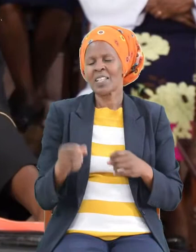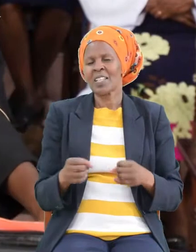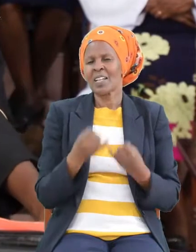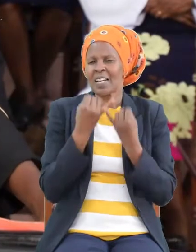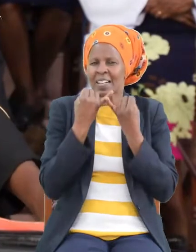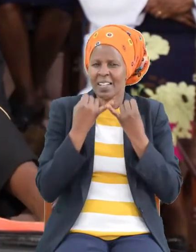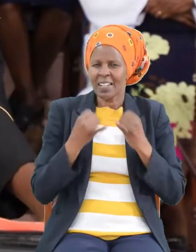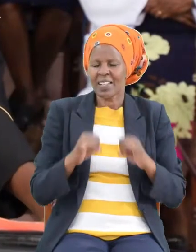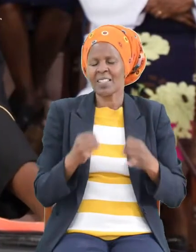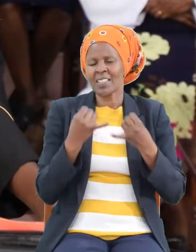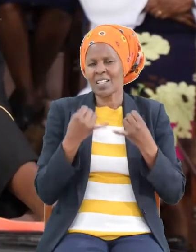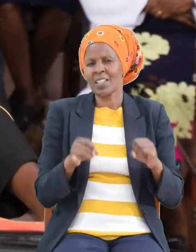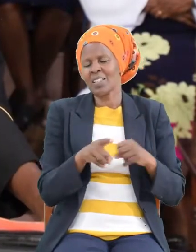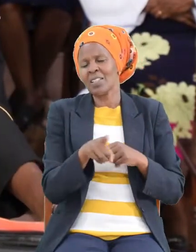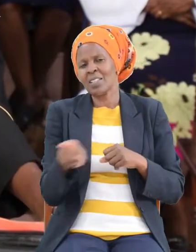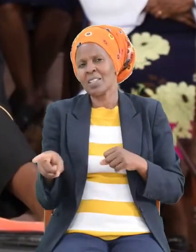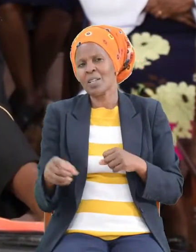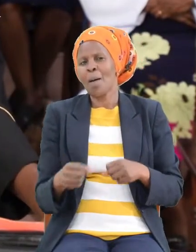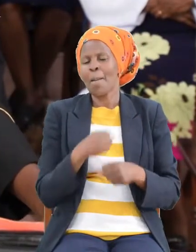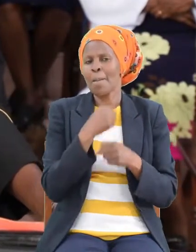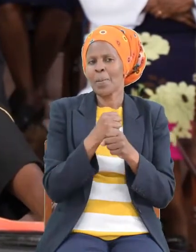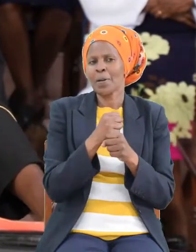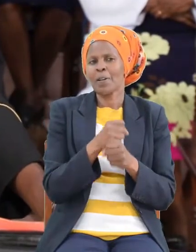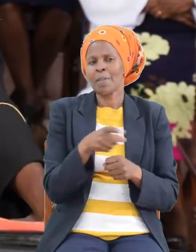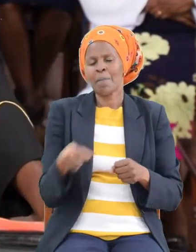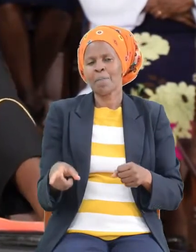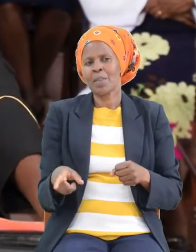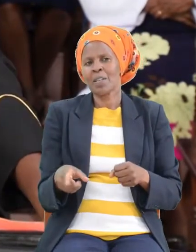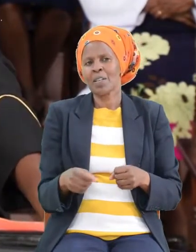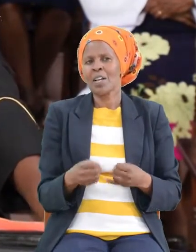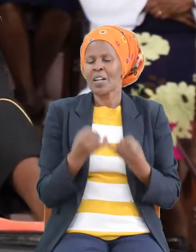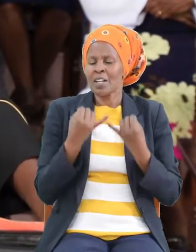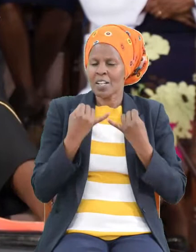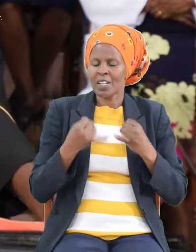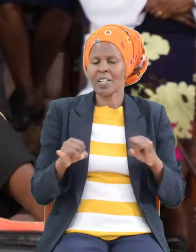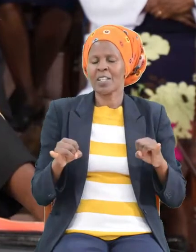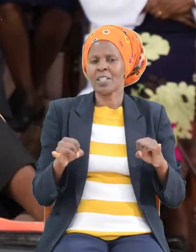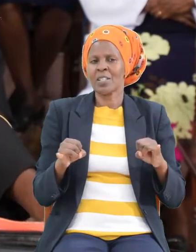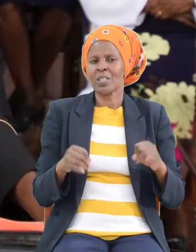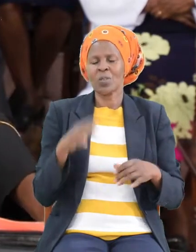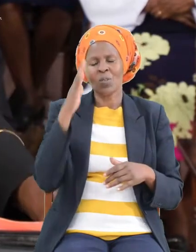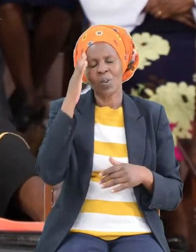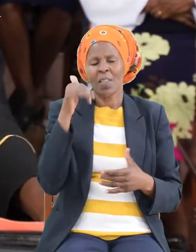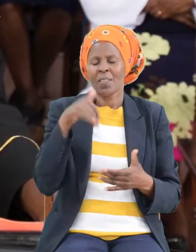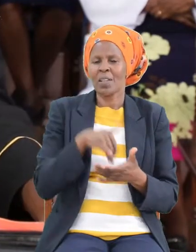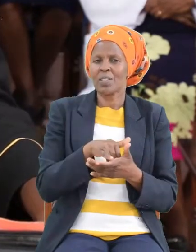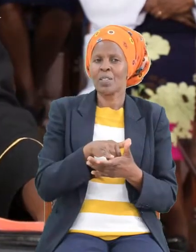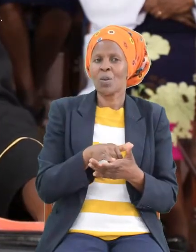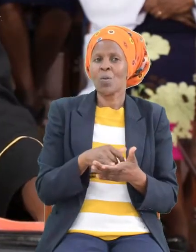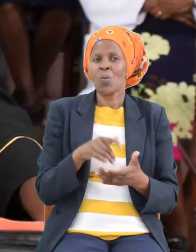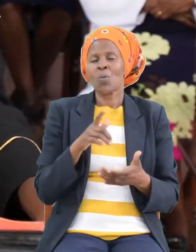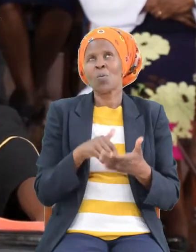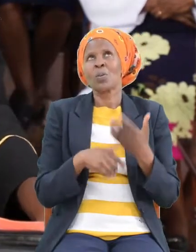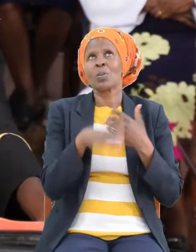nitawafanya watu ambaye ni wasafi. Na ukijua hivyo ndivyo Bwana